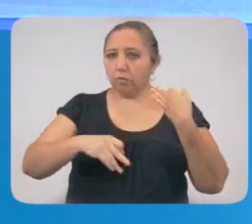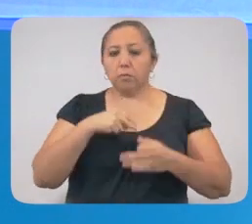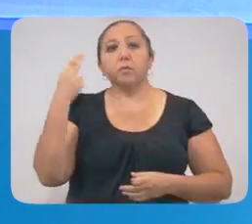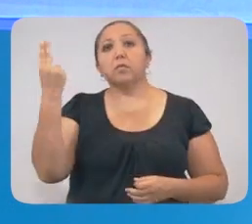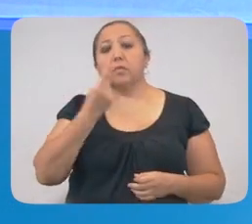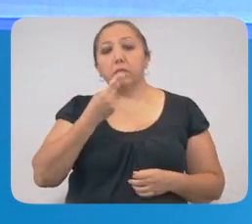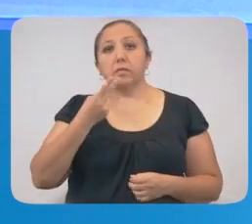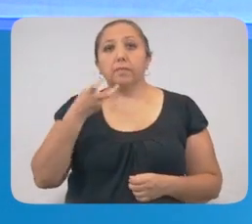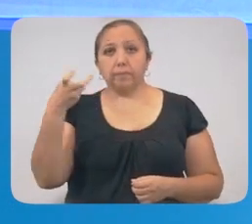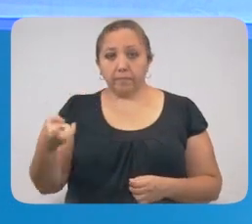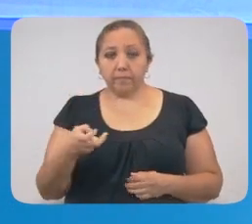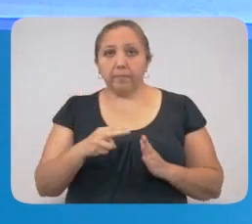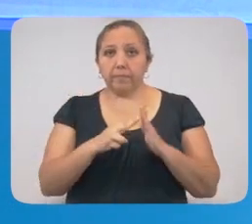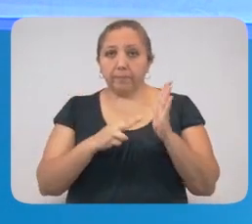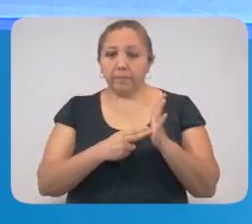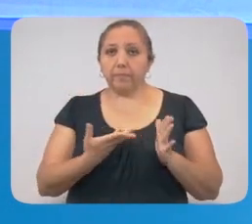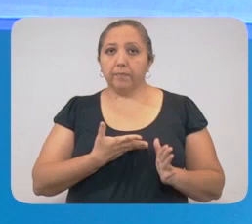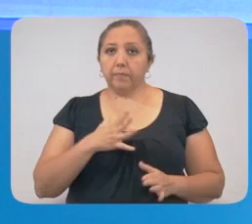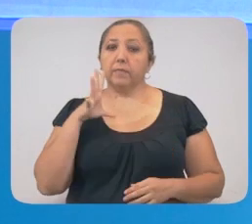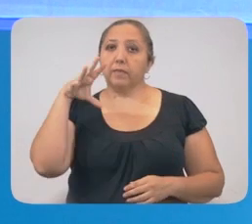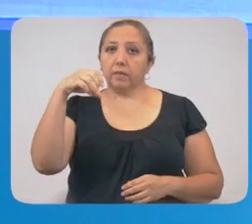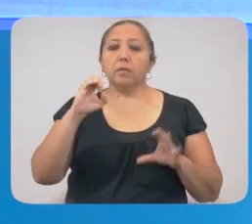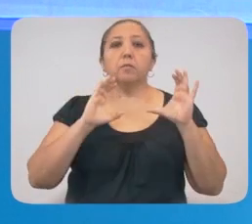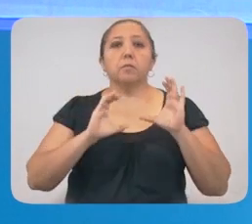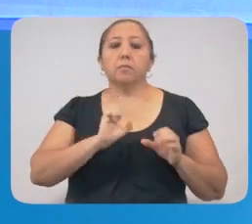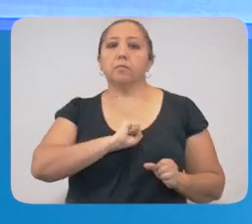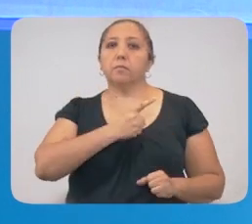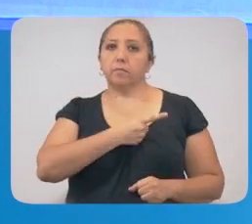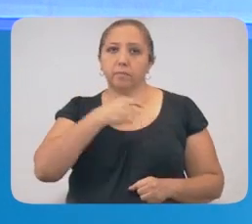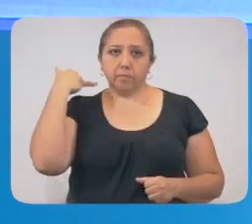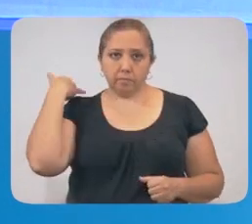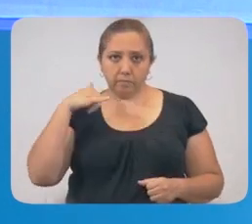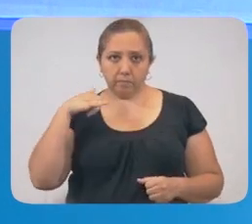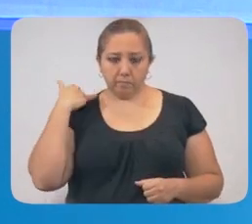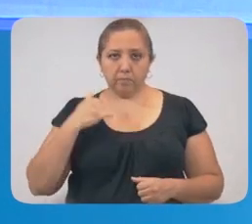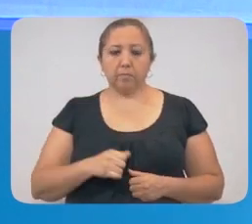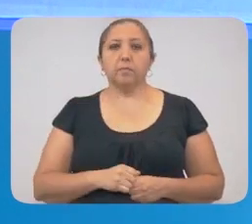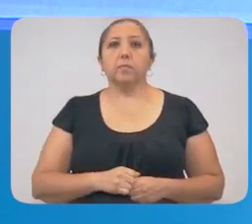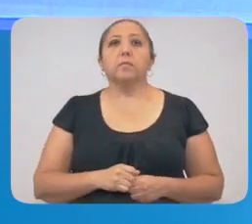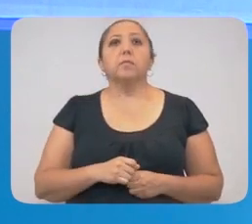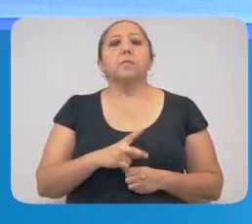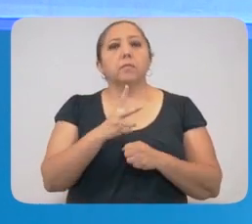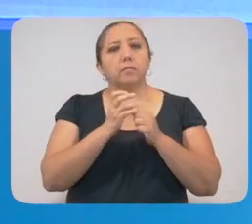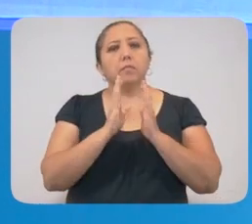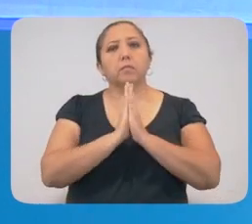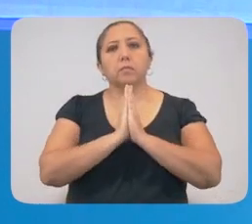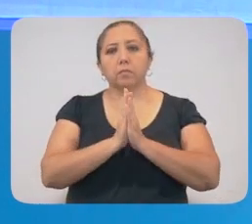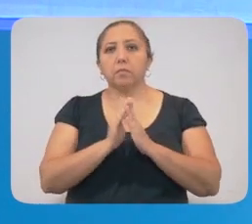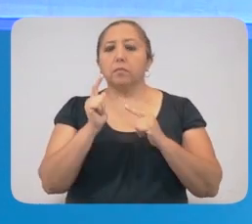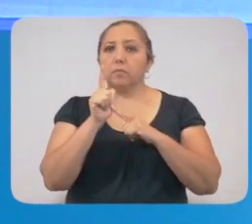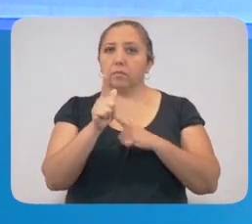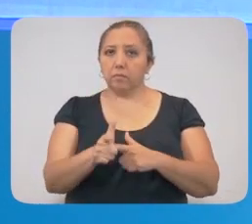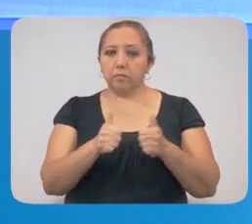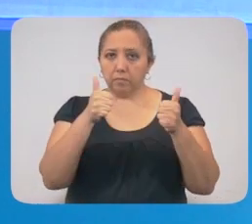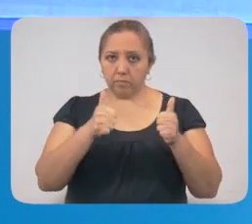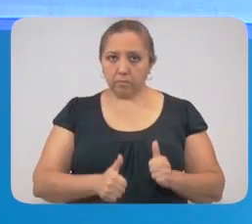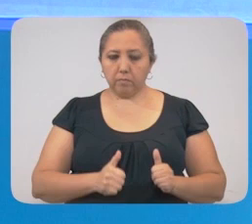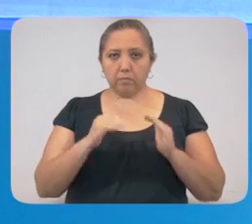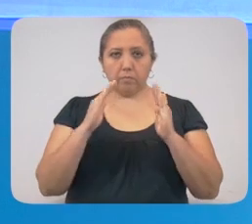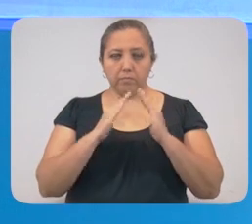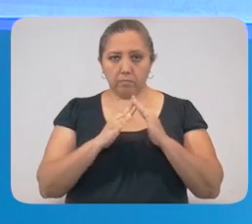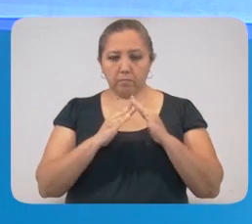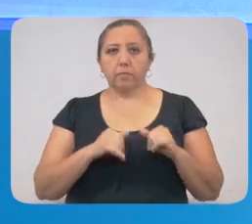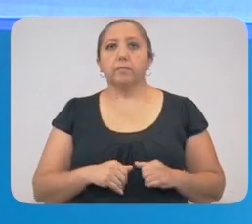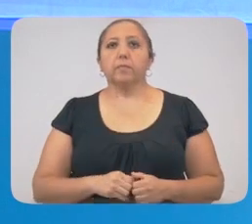yetel kapata que estawotochesh. Le mashk abet uhok ole, yanutsaik upishi, yetel wakubindikis butze, abet chentuhun. Leva